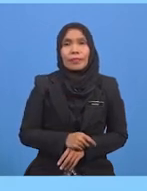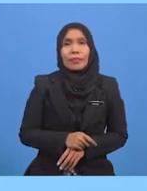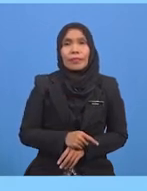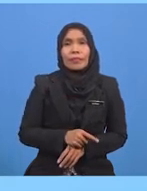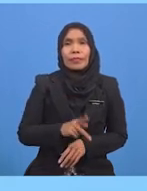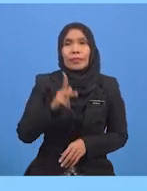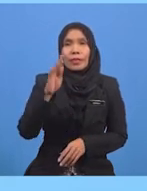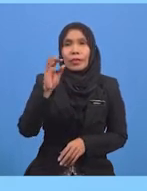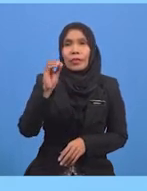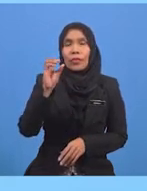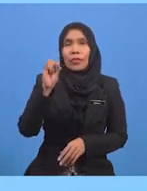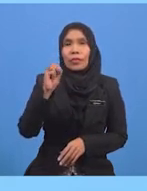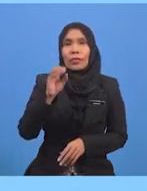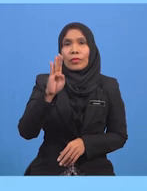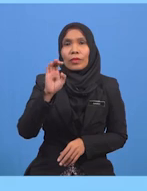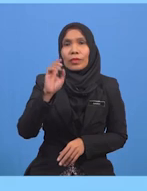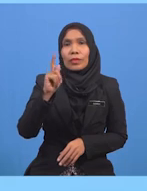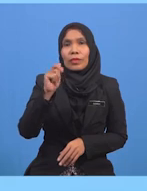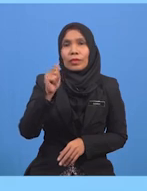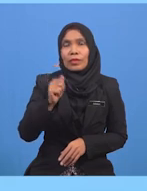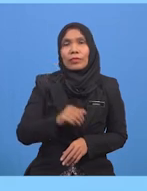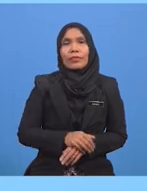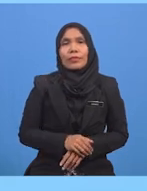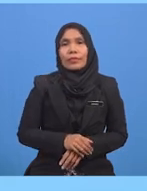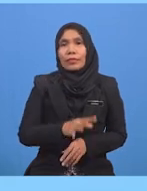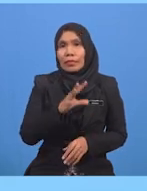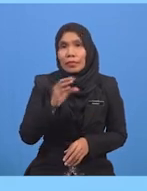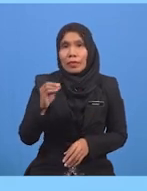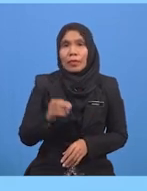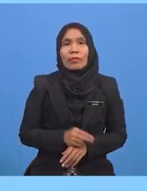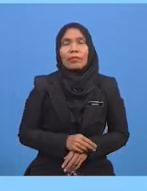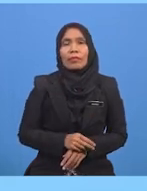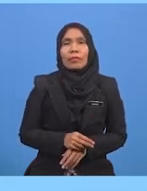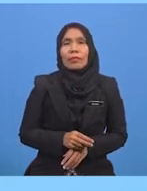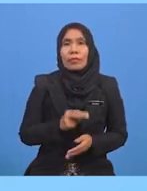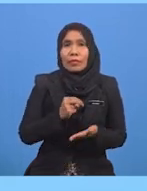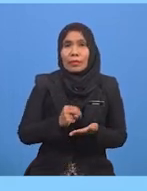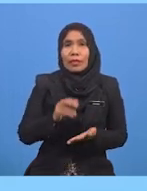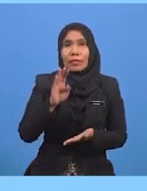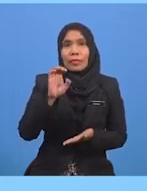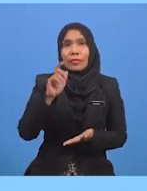dan nilai theta sama dengan